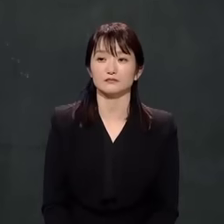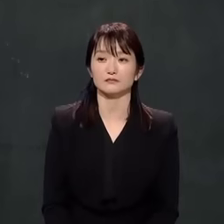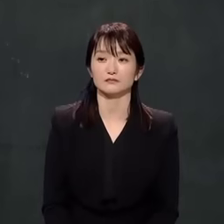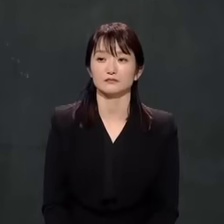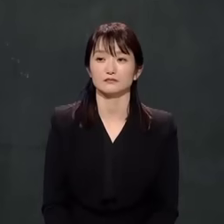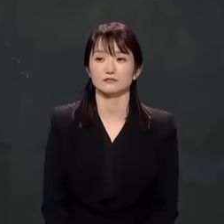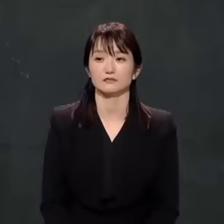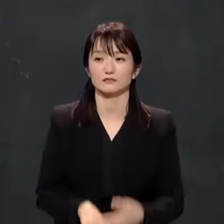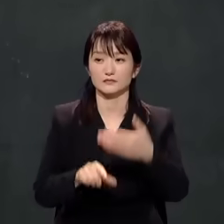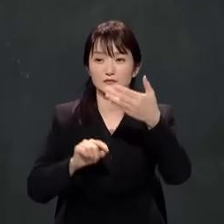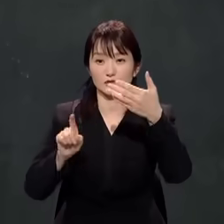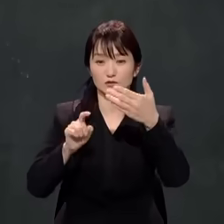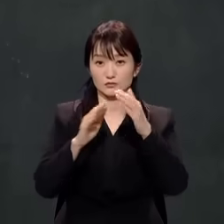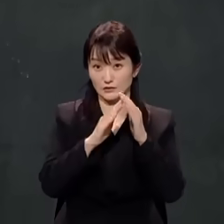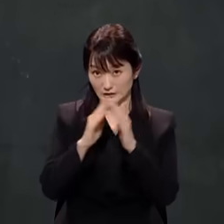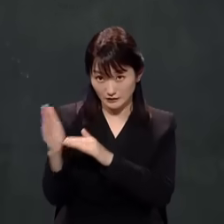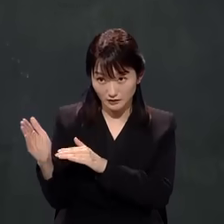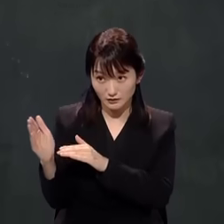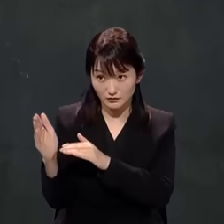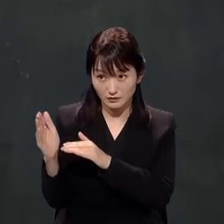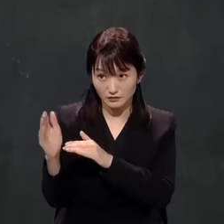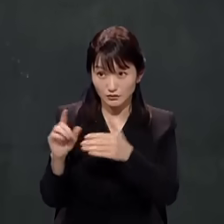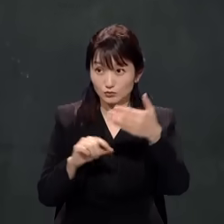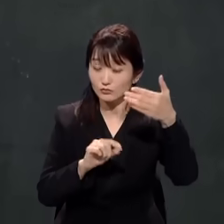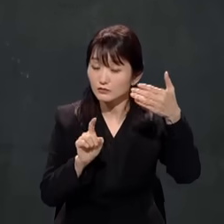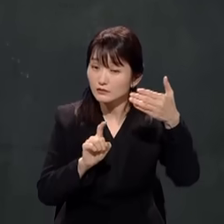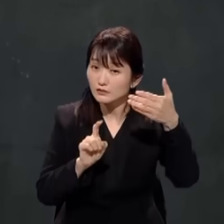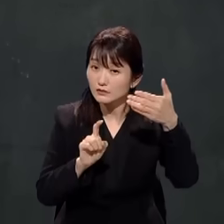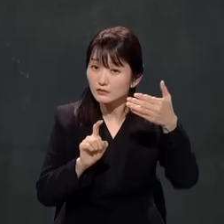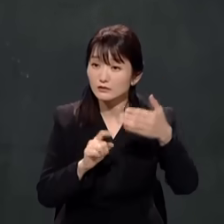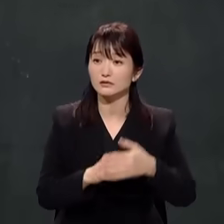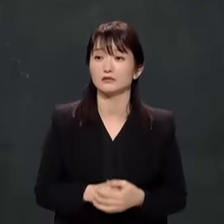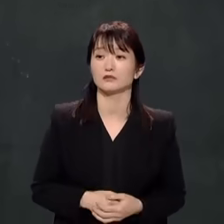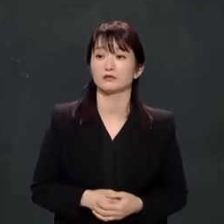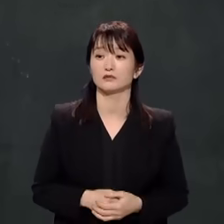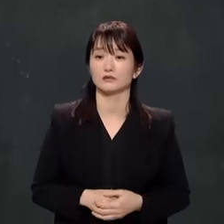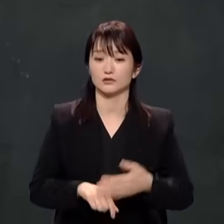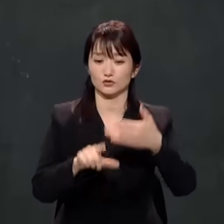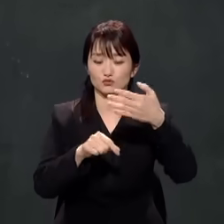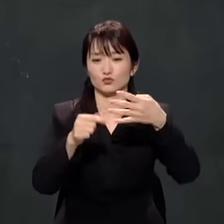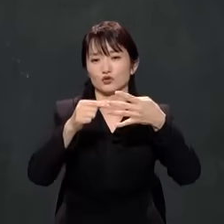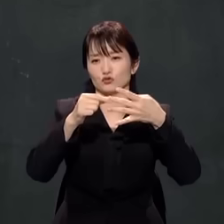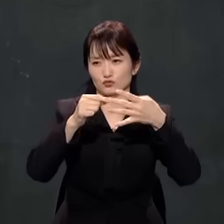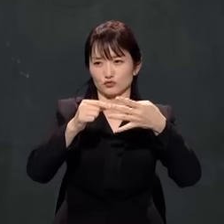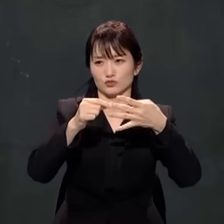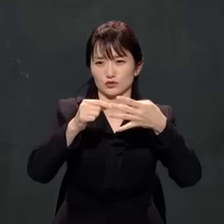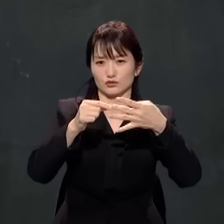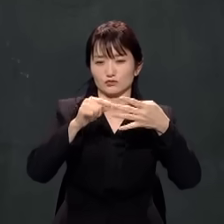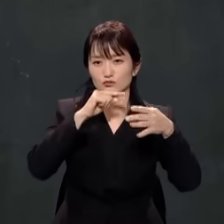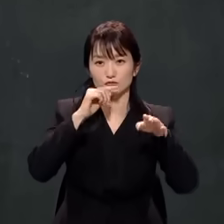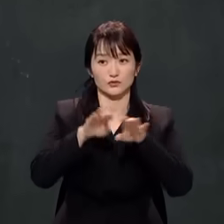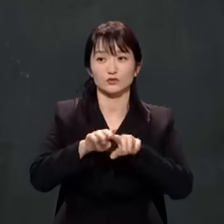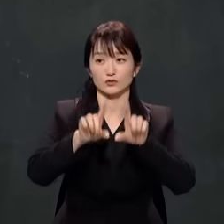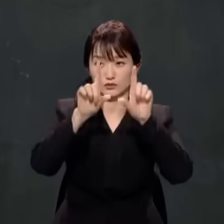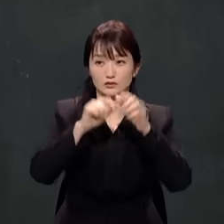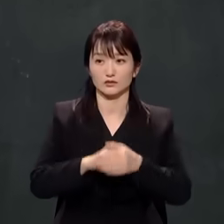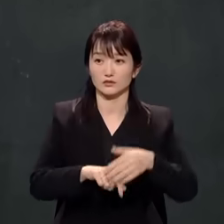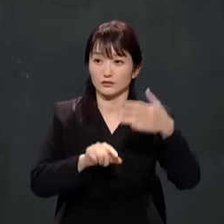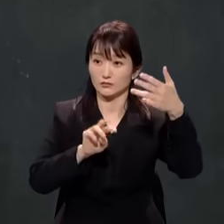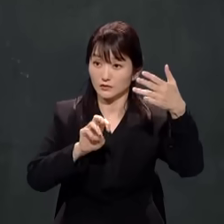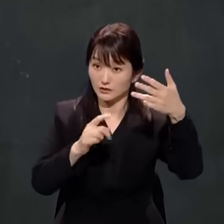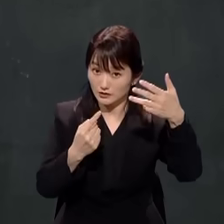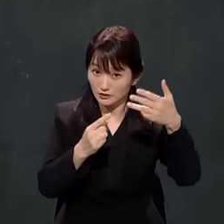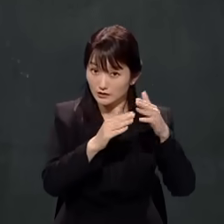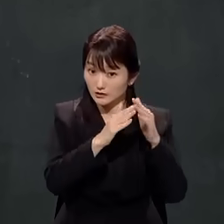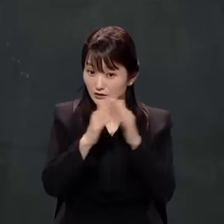저 9월 10일 날 이사 옵니다. 9월 10일이요? 예, 일요일이요. 9월 둘째 주일. 8월 31일 날